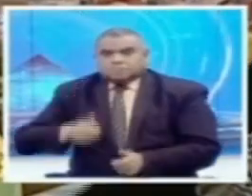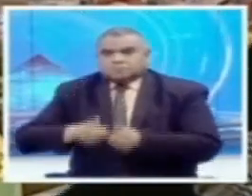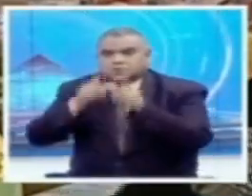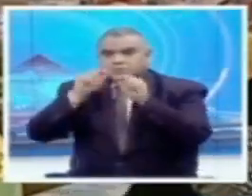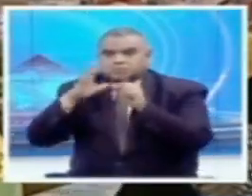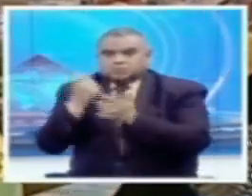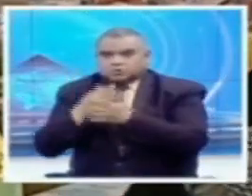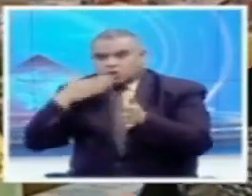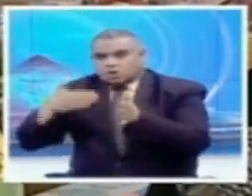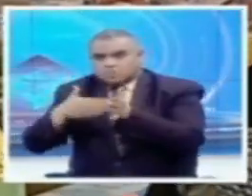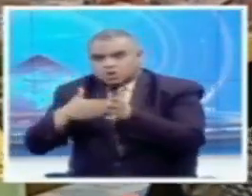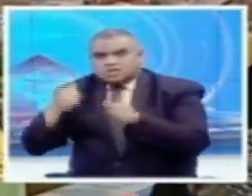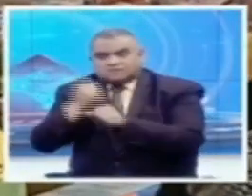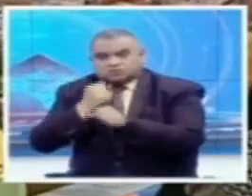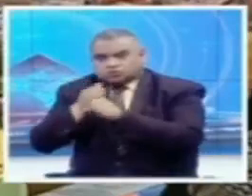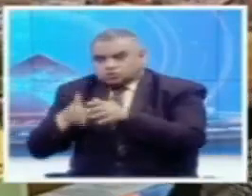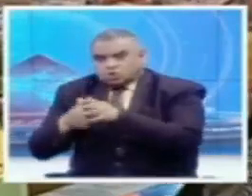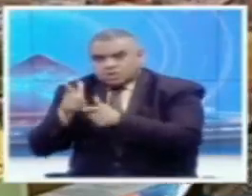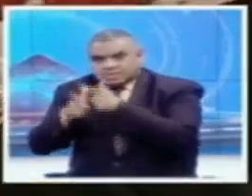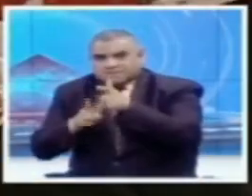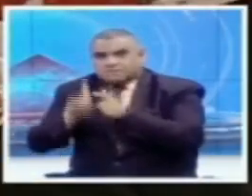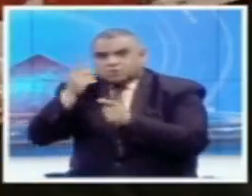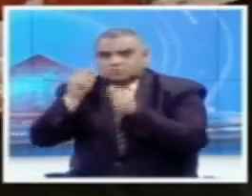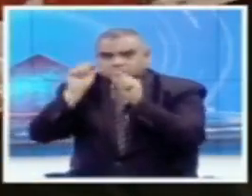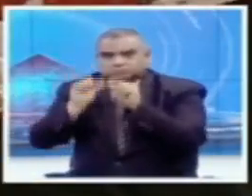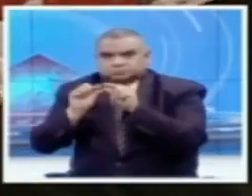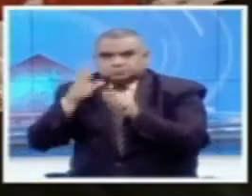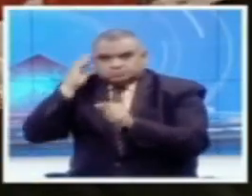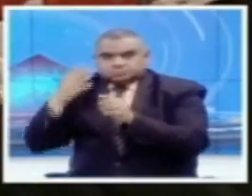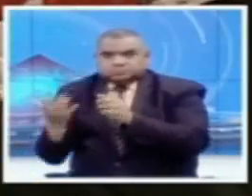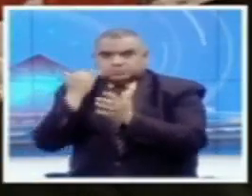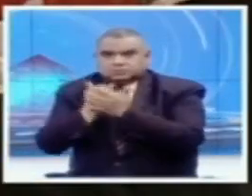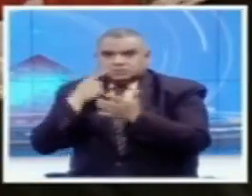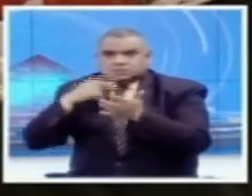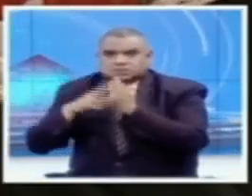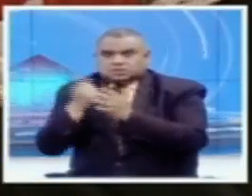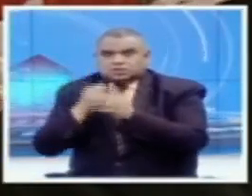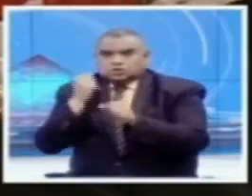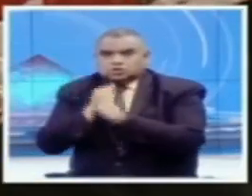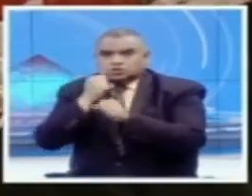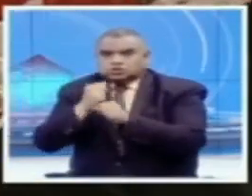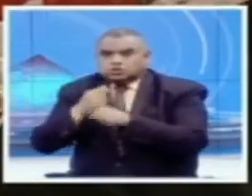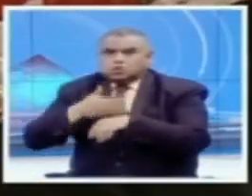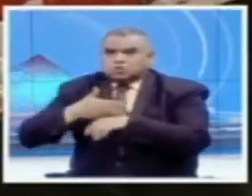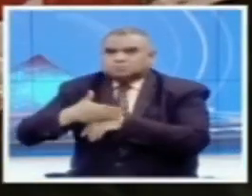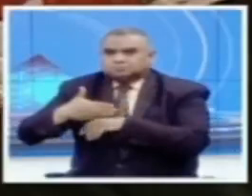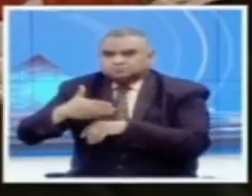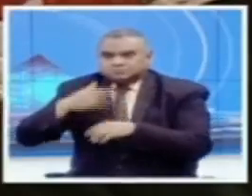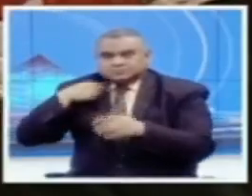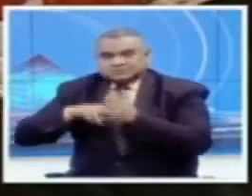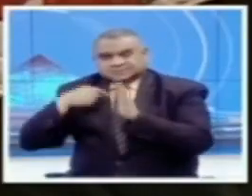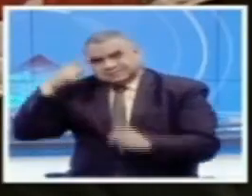احنا نلاقي حاجات باسعار مميزة. يعني الفكره انك توصلوا للناس بحيث احنا بننزل من شغلنا من مكاتبنا نلاقي الحاجه